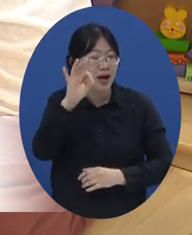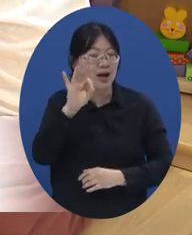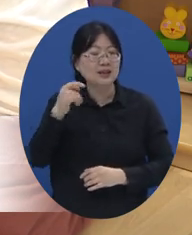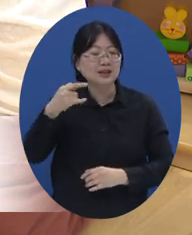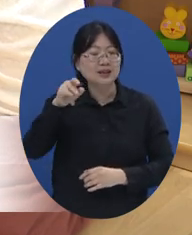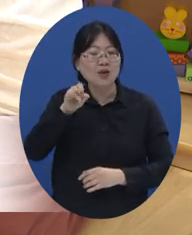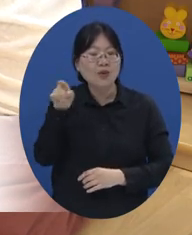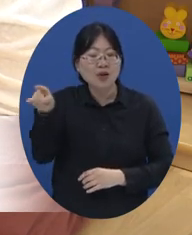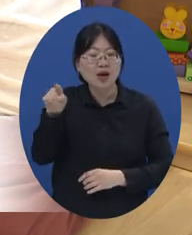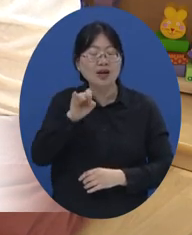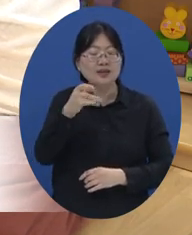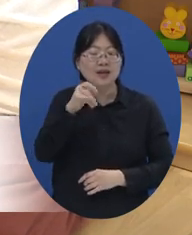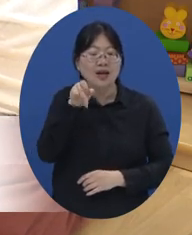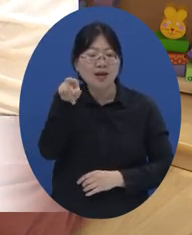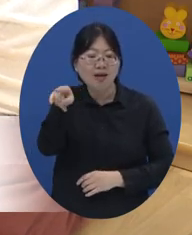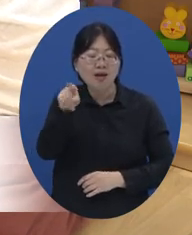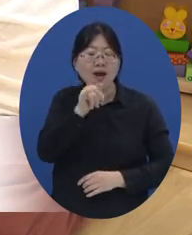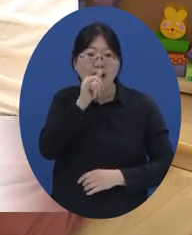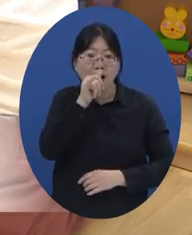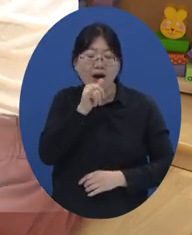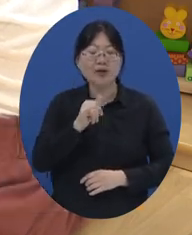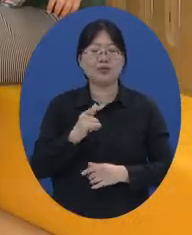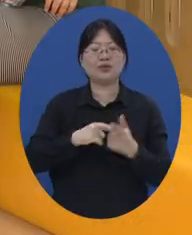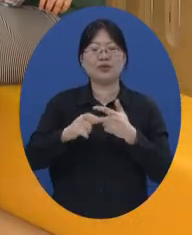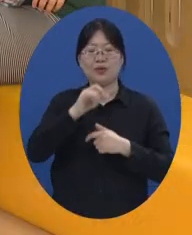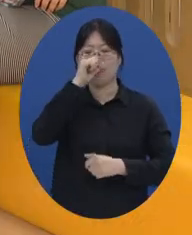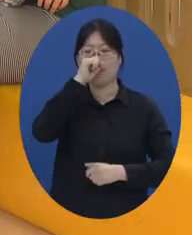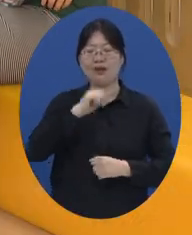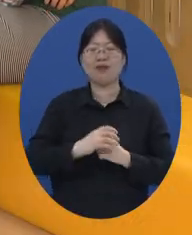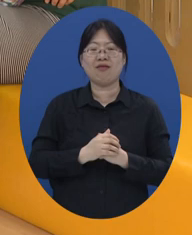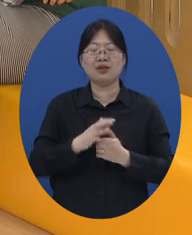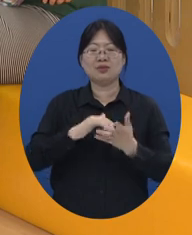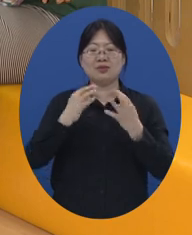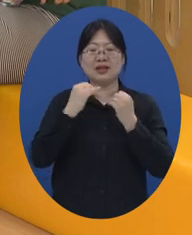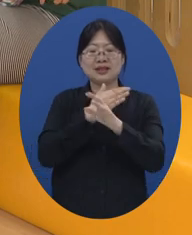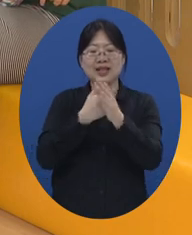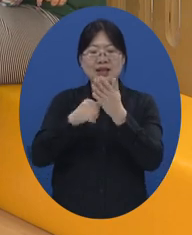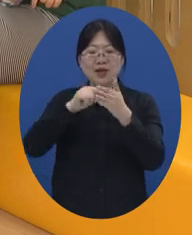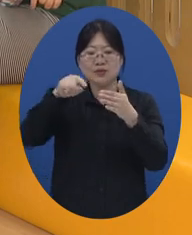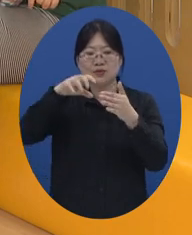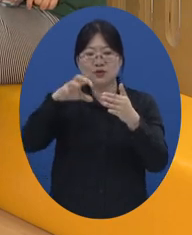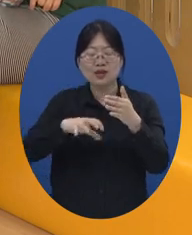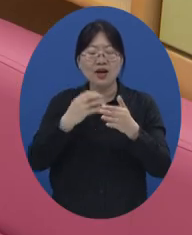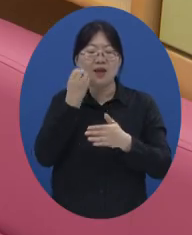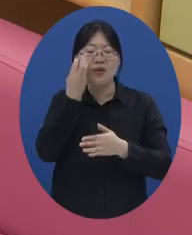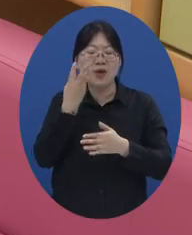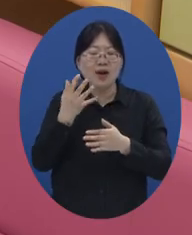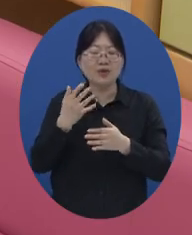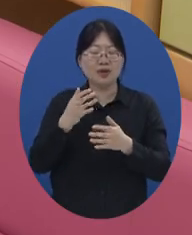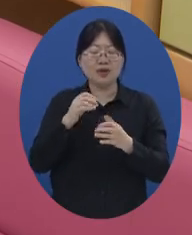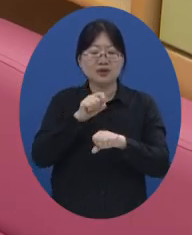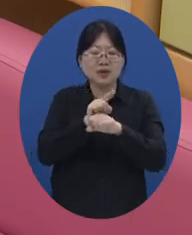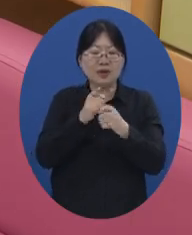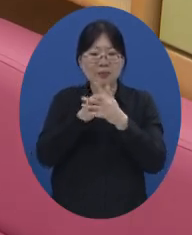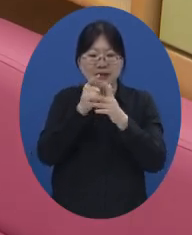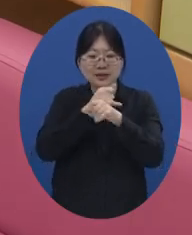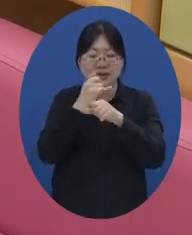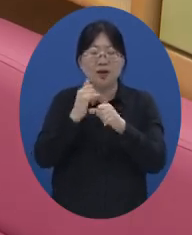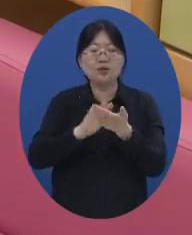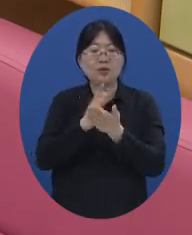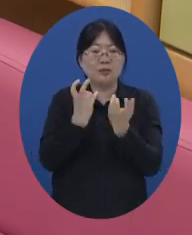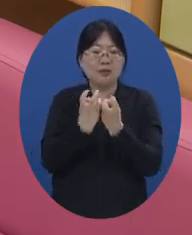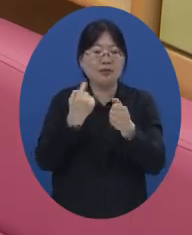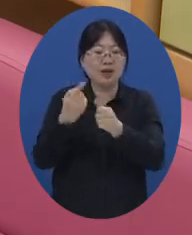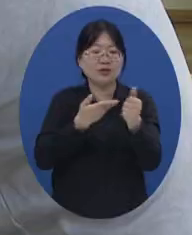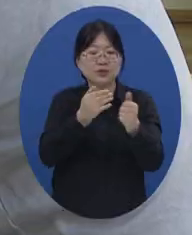의성어나 의태어로 풀어주셔서 상호작용해주시면 돼요. 수많은 장난감 중에 개월수나 성향을 파악해서 놀이법을